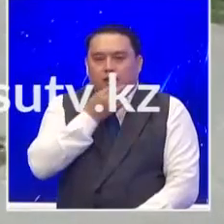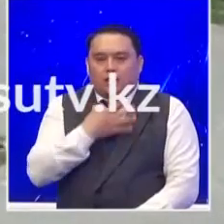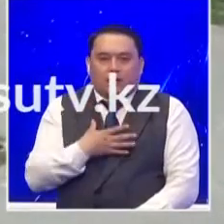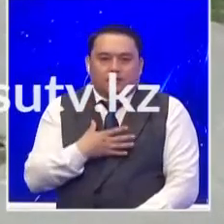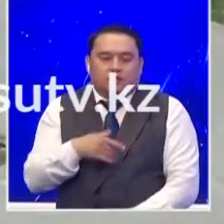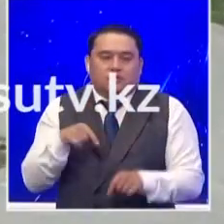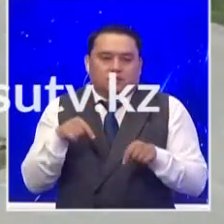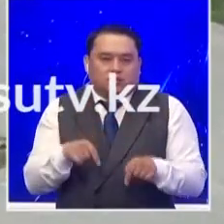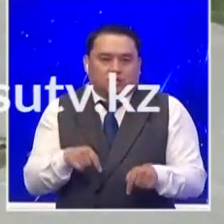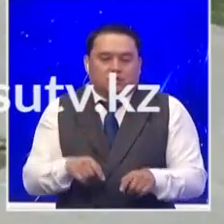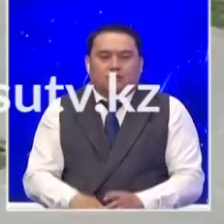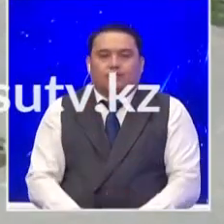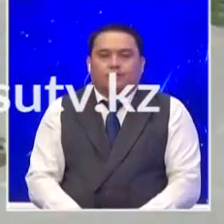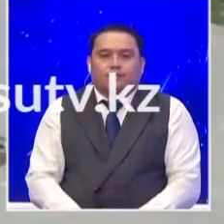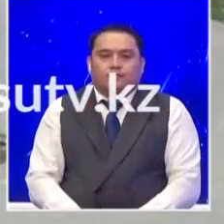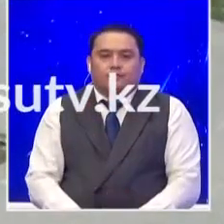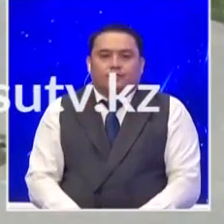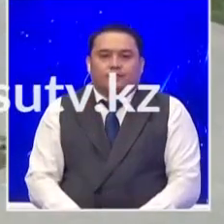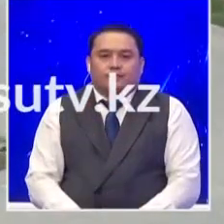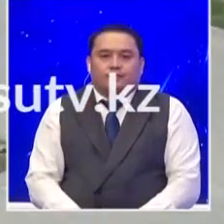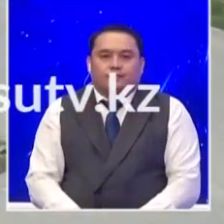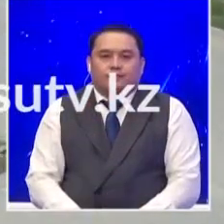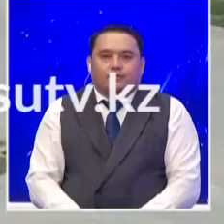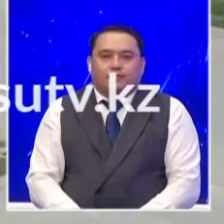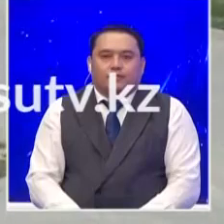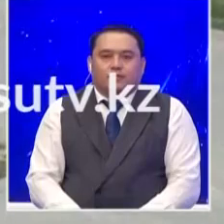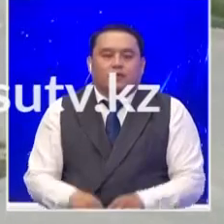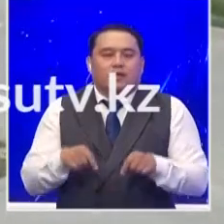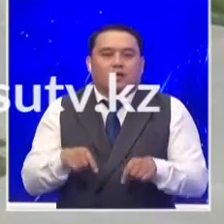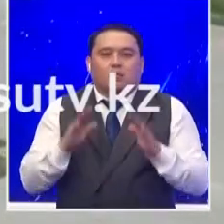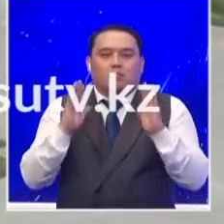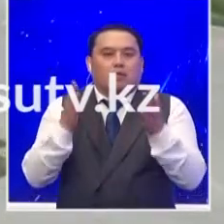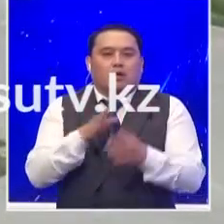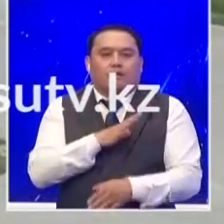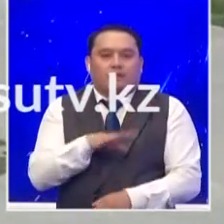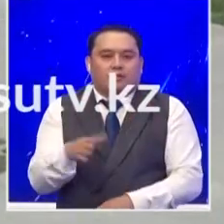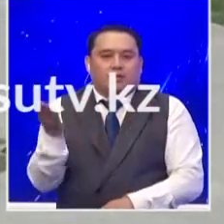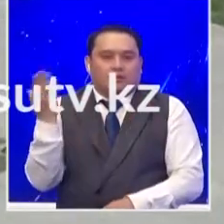здесь нравится. Раньше таких парков здесь не было.